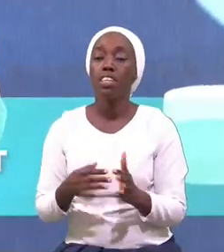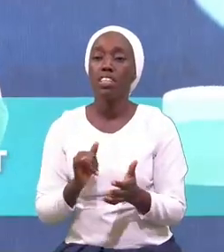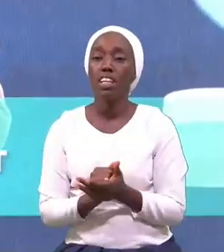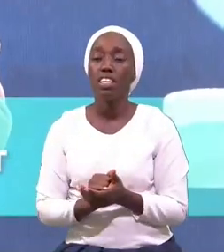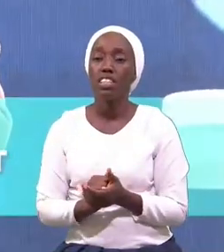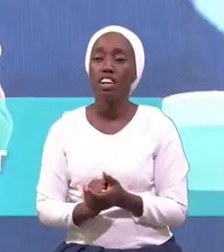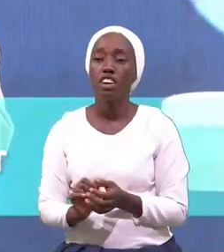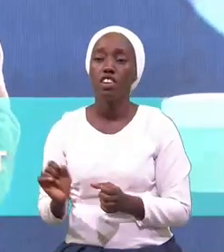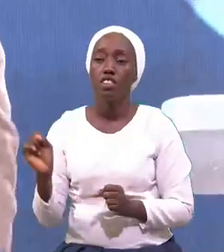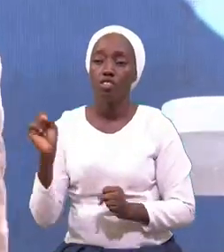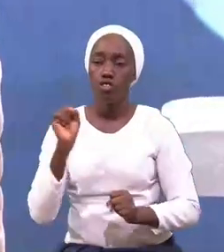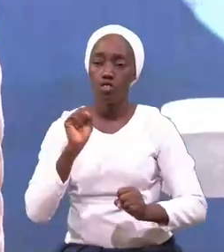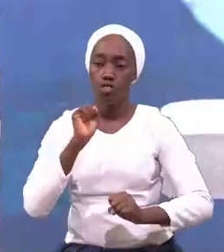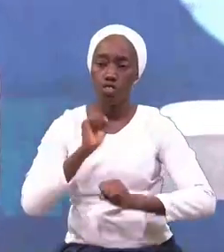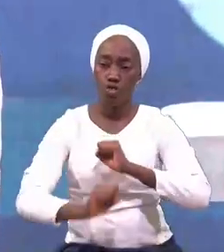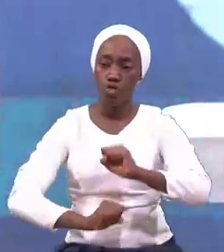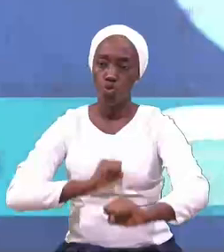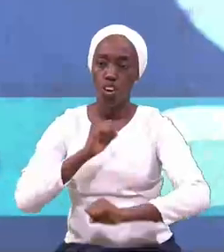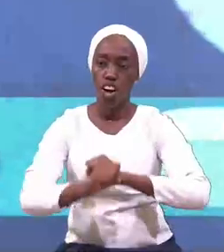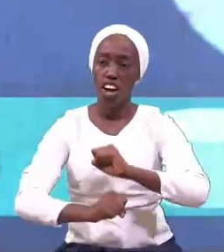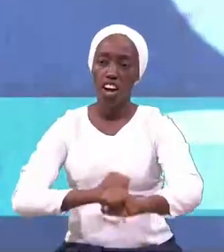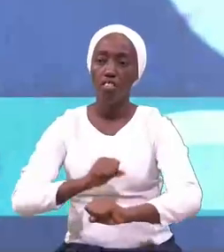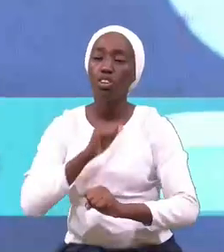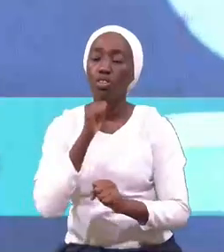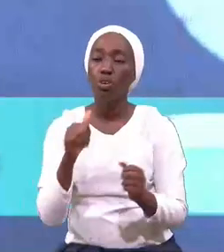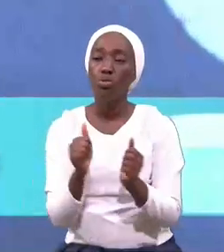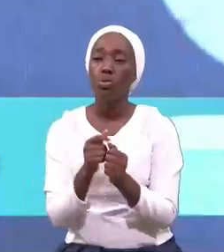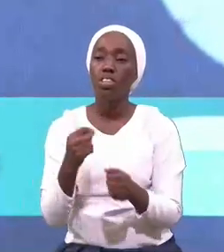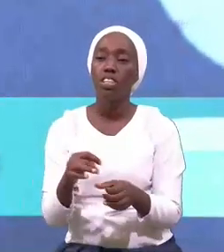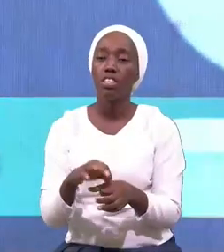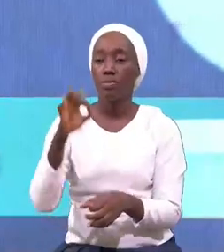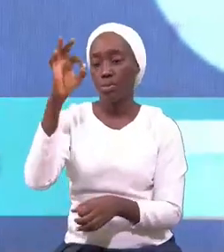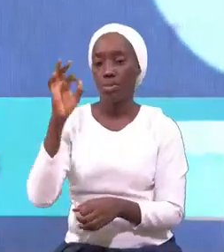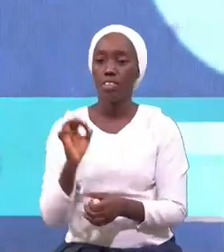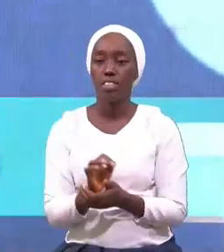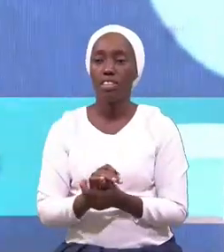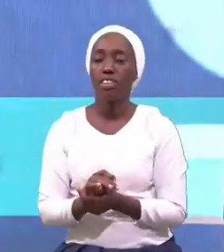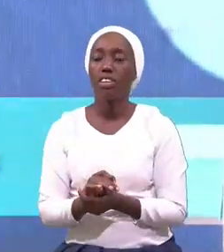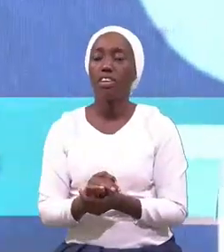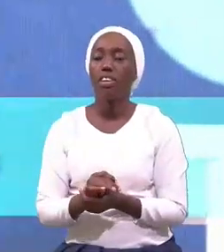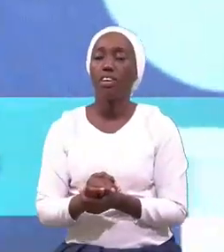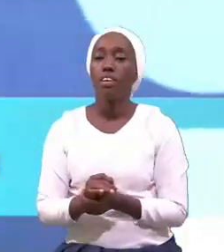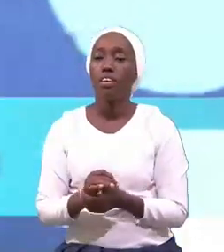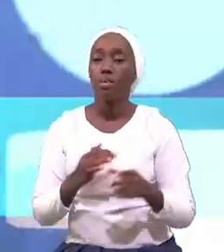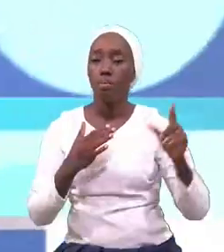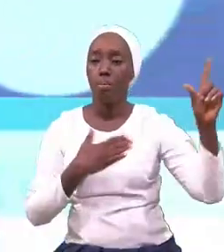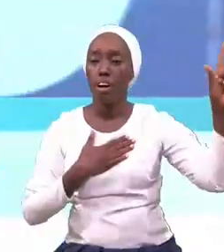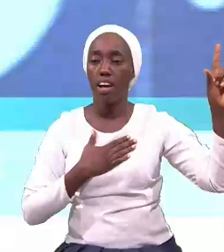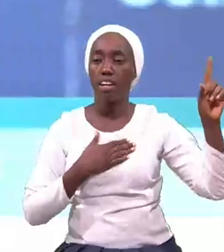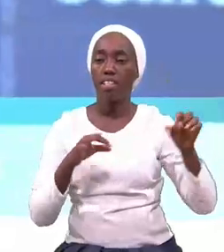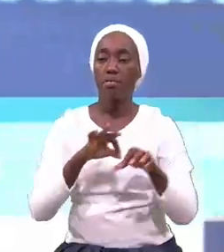Ça veut dire, ne discutez pas avec l'esprit. Mon esprit ne va pas toujours demeurer en